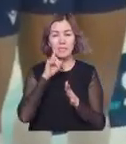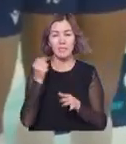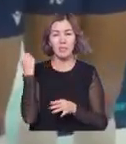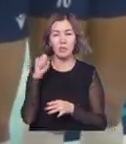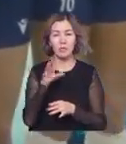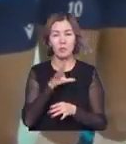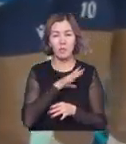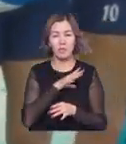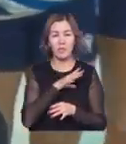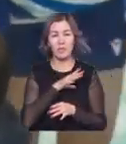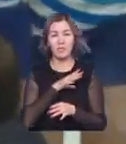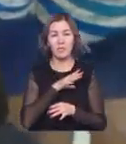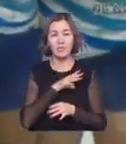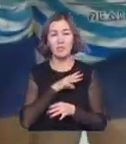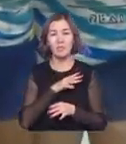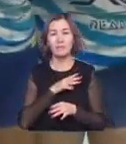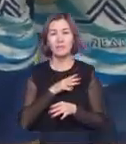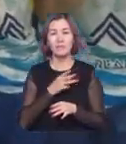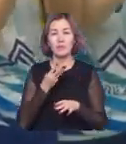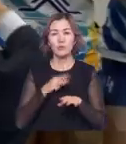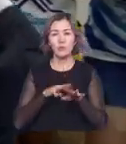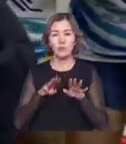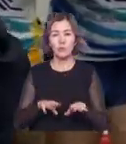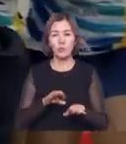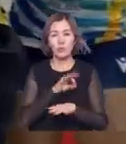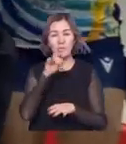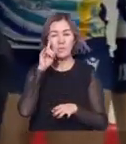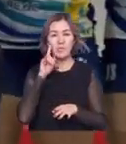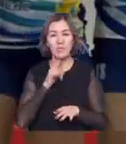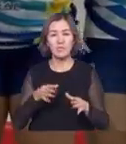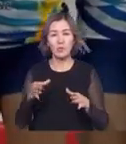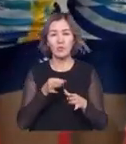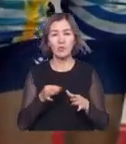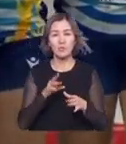чемпионында атанған. Қола жүлде Шығыс Қазақстан облысының Берел командасына бұйырды.